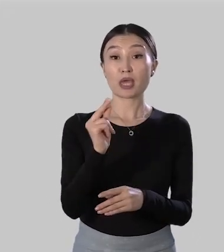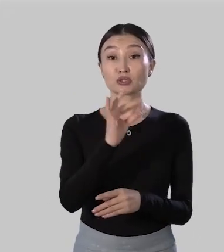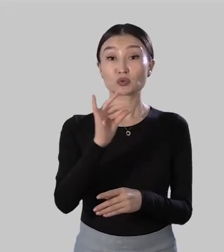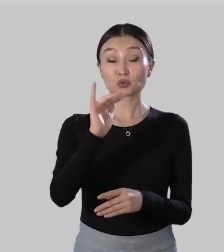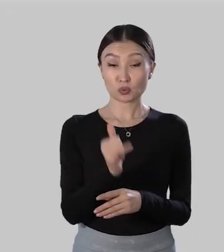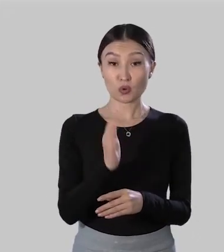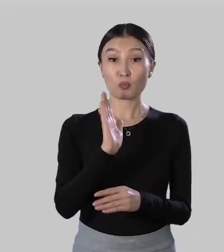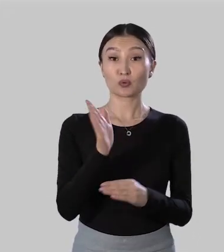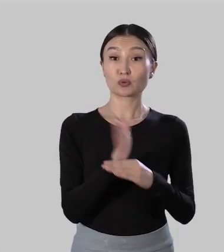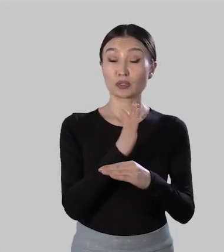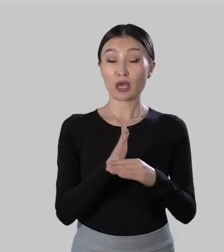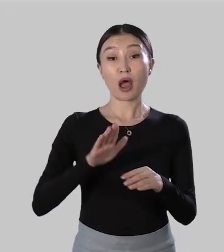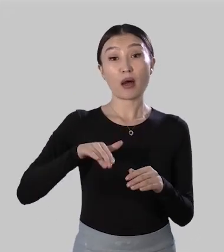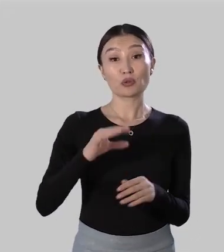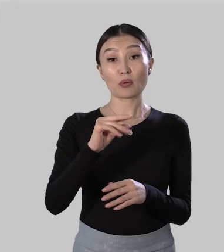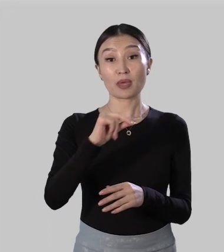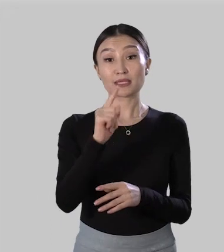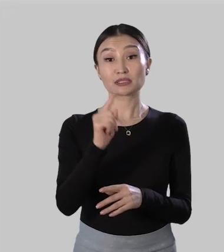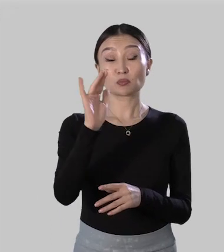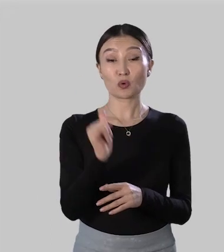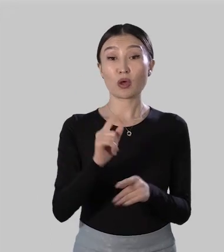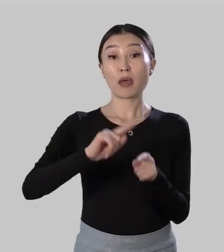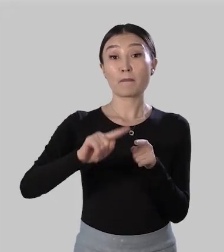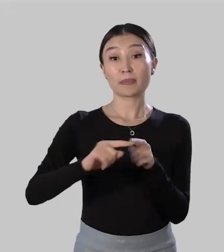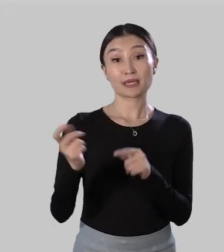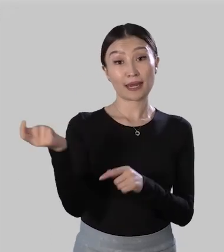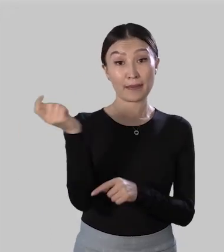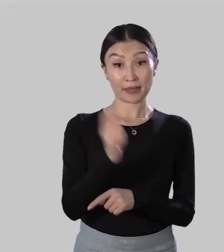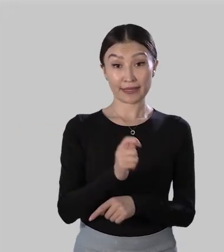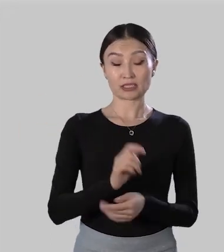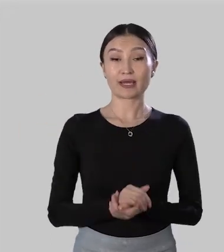делить начнут, а потом избу. Приезжай поскорее.